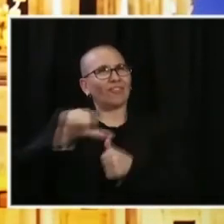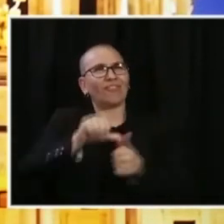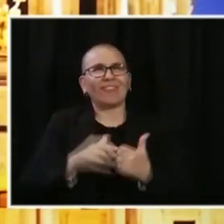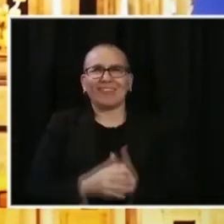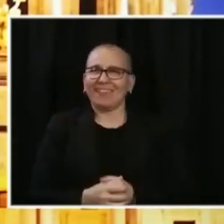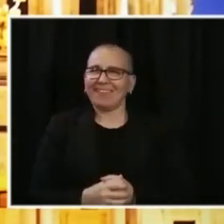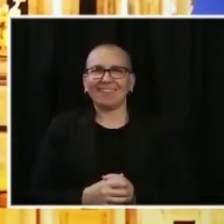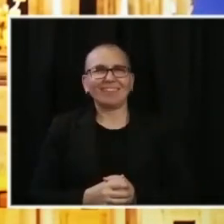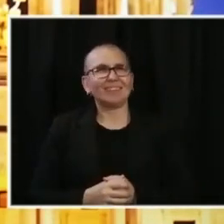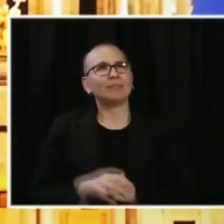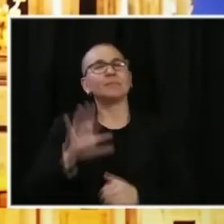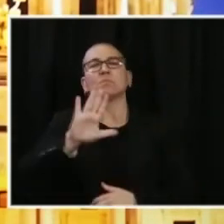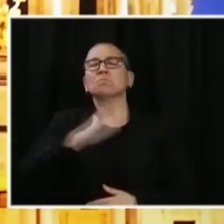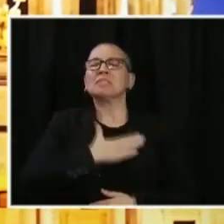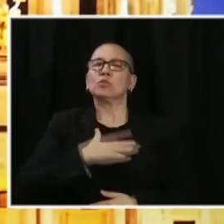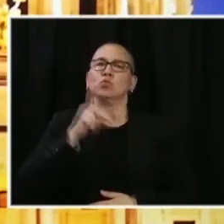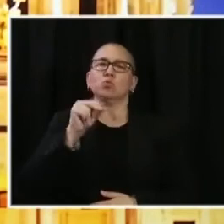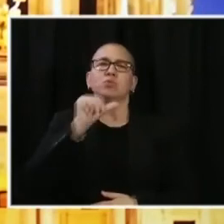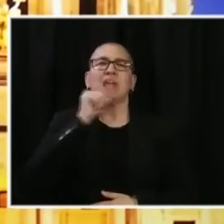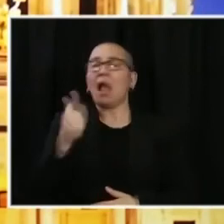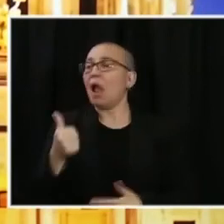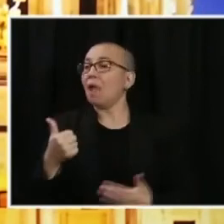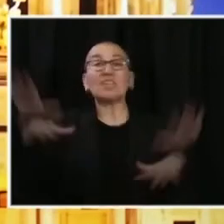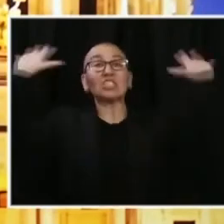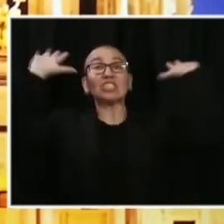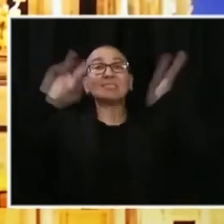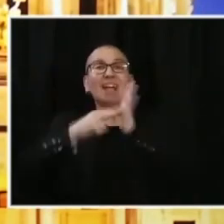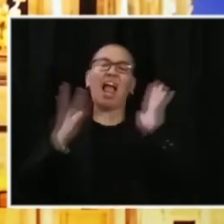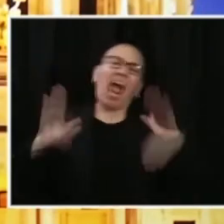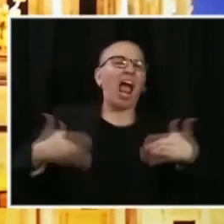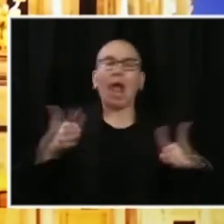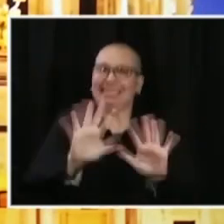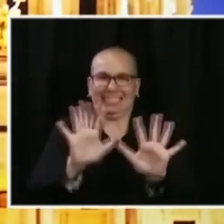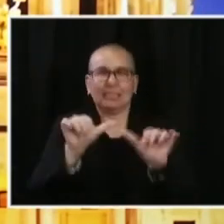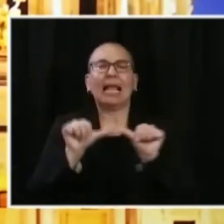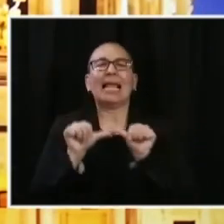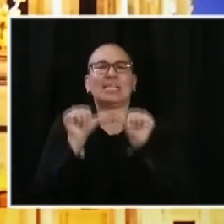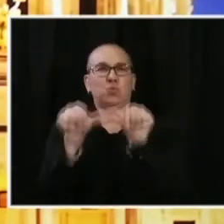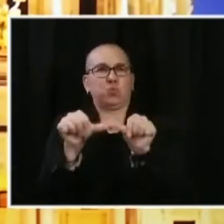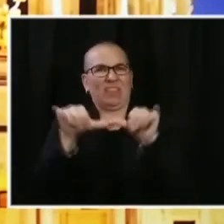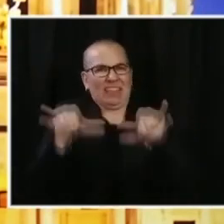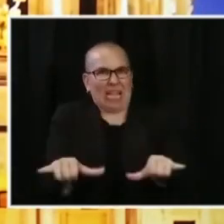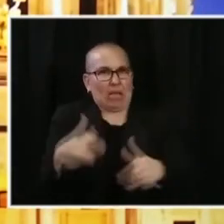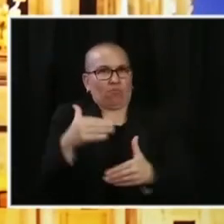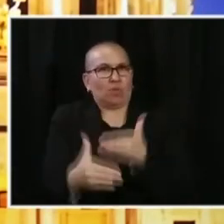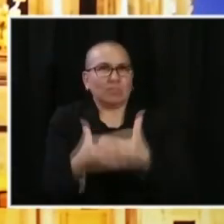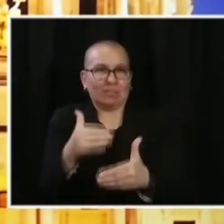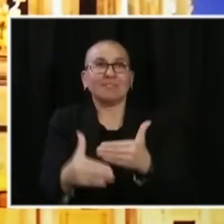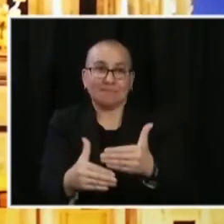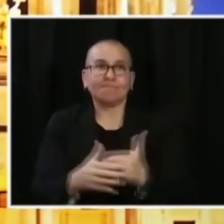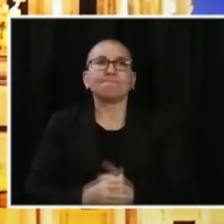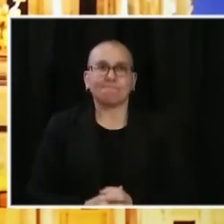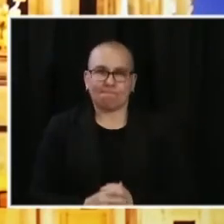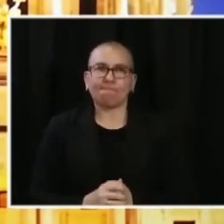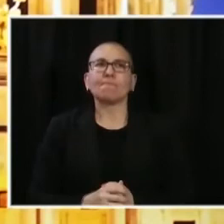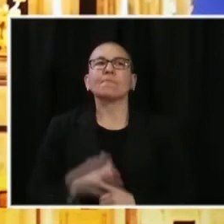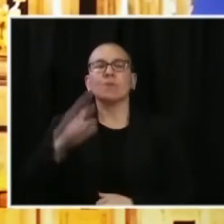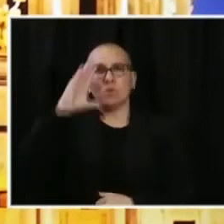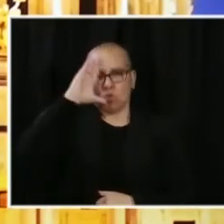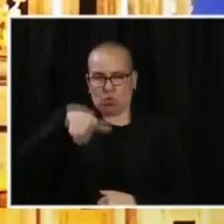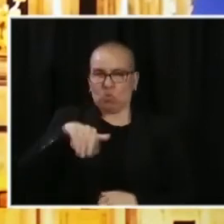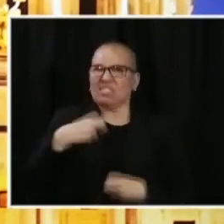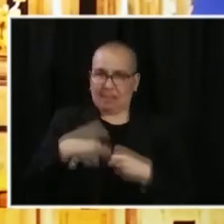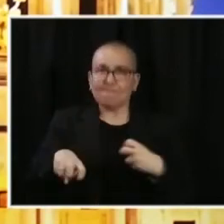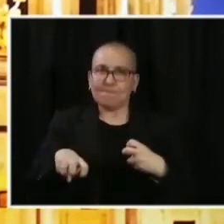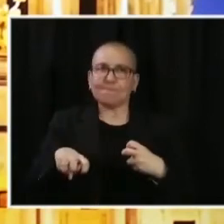sáng cho chạy này từ khi bé nhà chữ mỗi khổ kệ tiền nó chạy chỉ tàu thầu à thế ở bên ngoài thì thôi nó nhanh nhúa